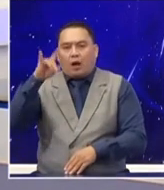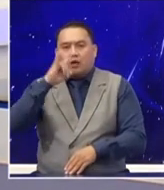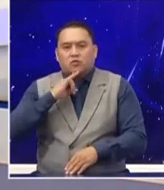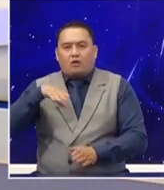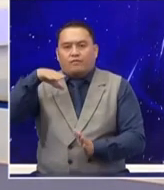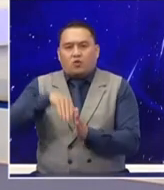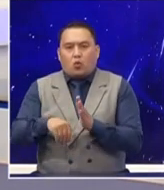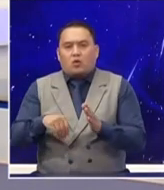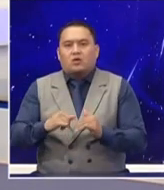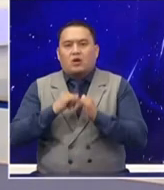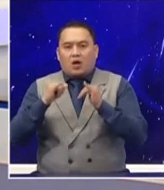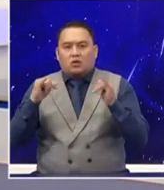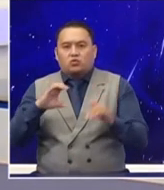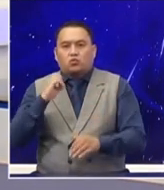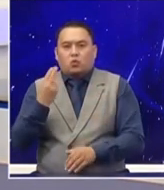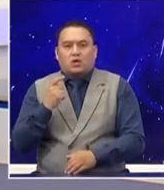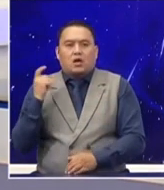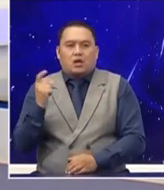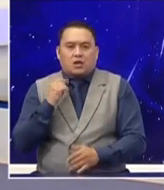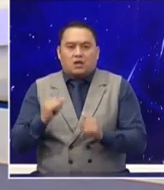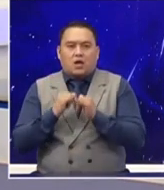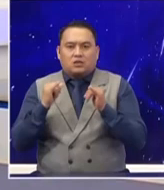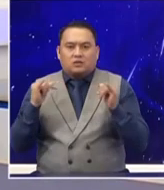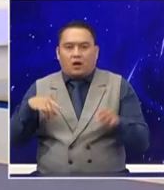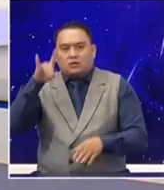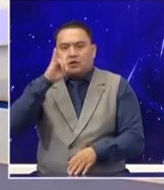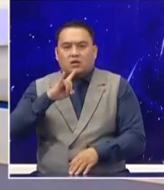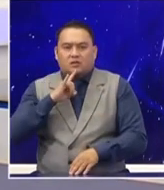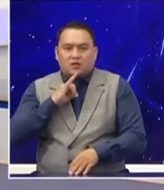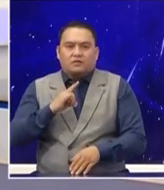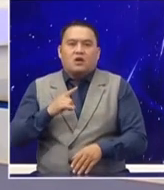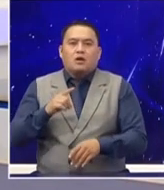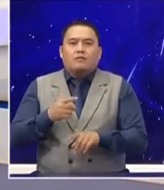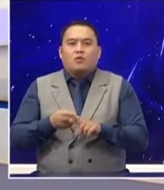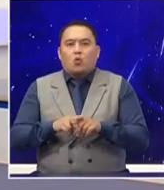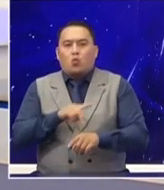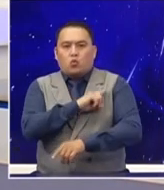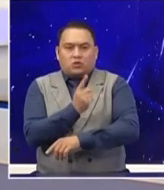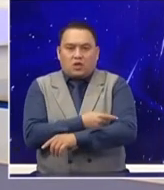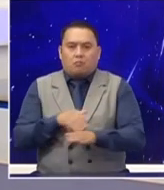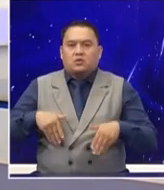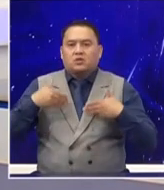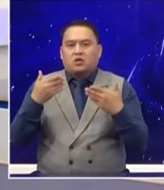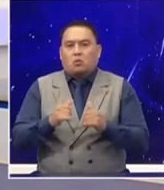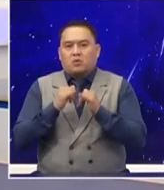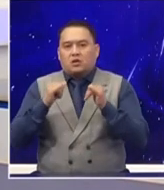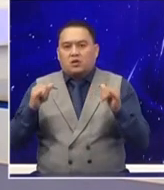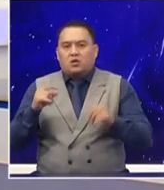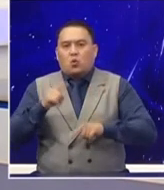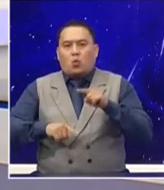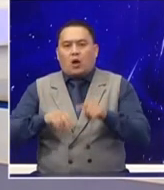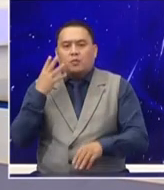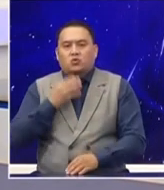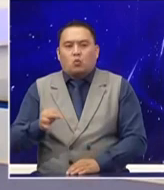внес особый вклад в развитие социально-экономического развития Казахстана. В частности, немало усилий приложил в процветание своей малой